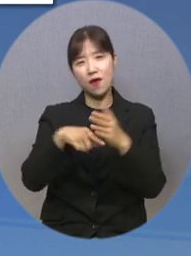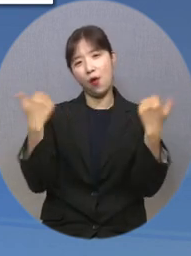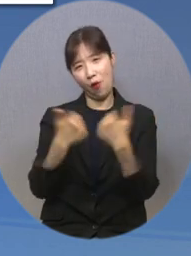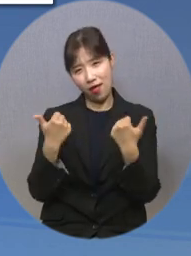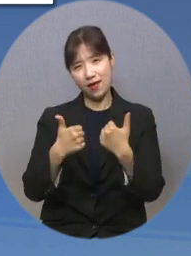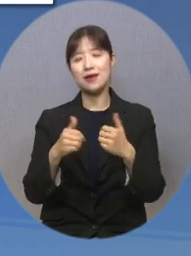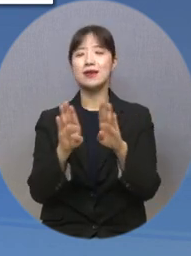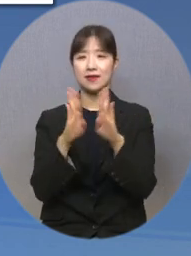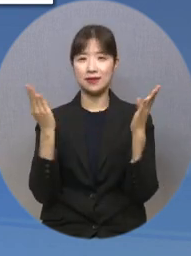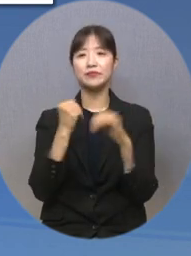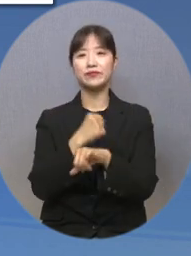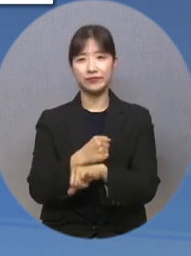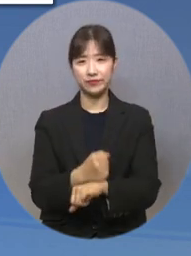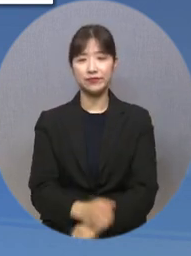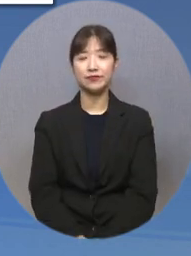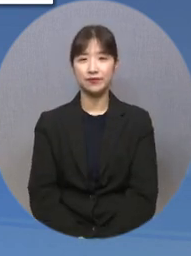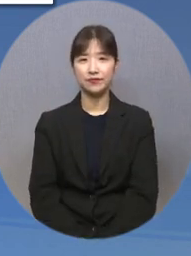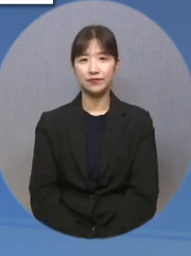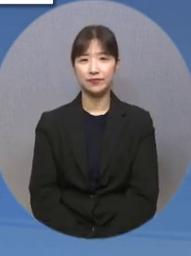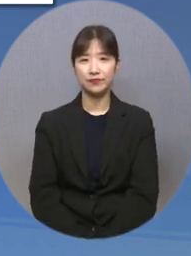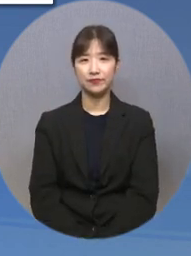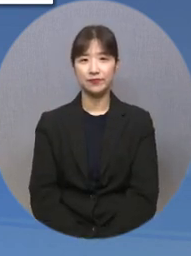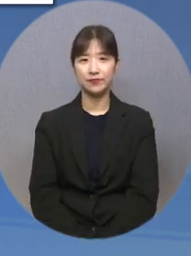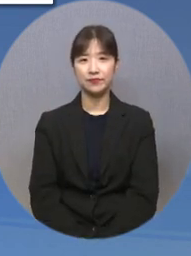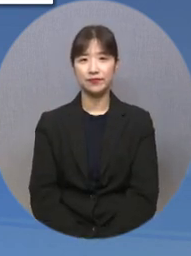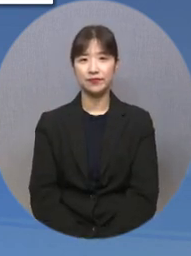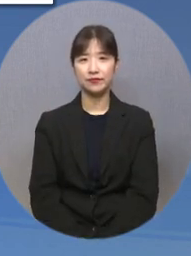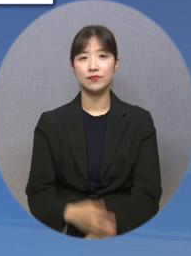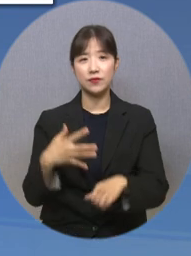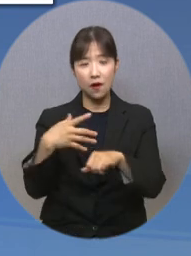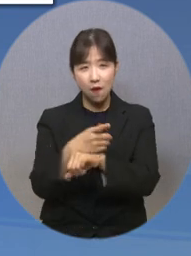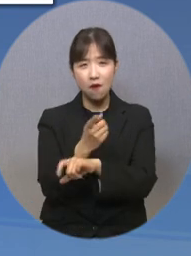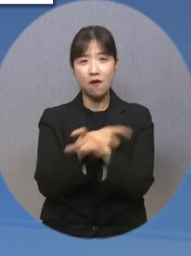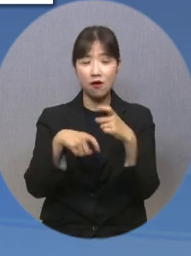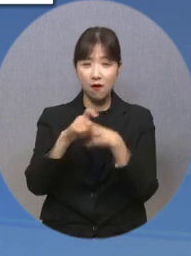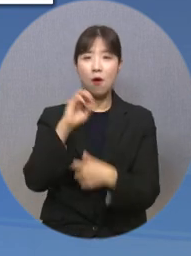등을 추진해 나갈 예정입니다. 이 밖에 자세한